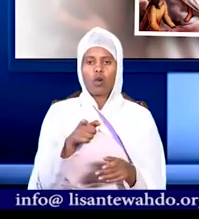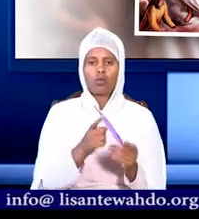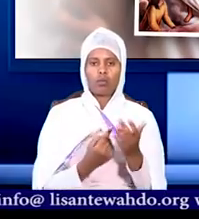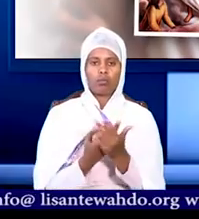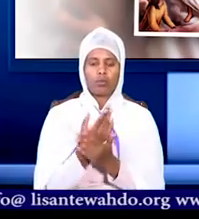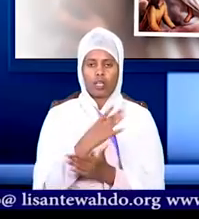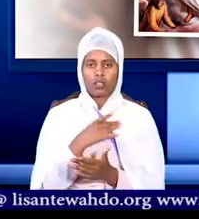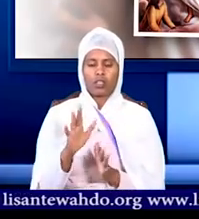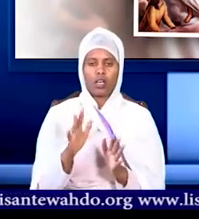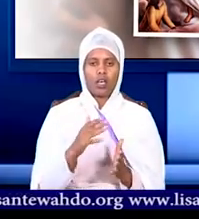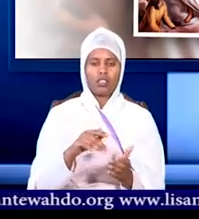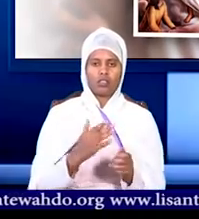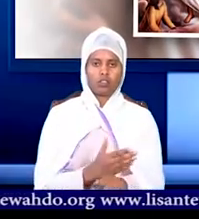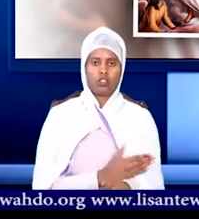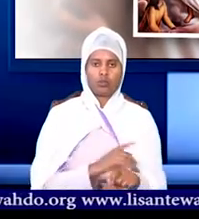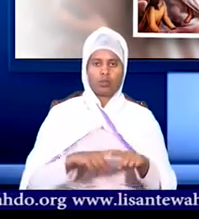ከይዓንበበትን